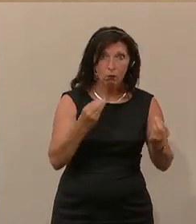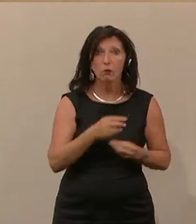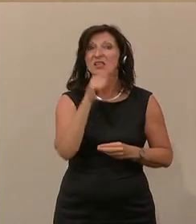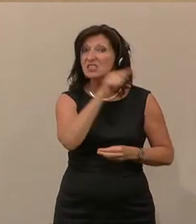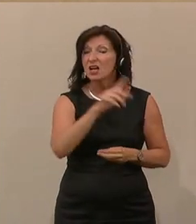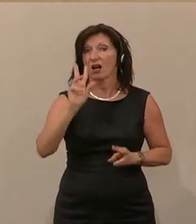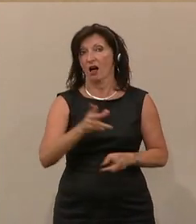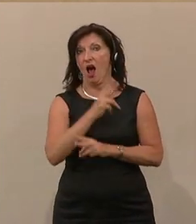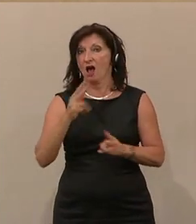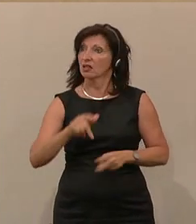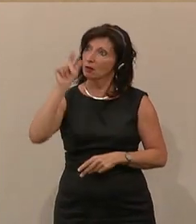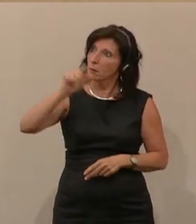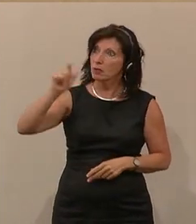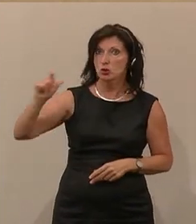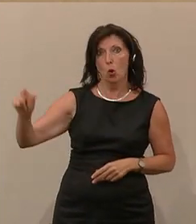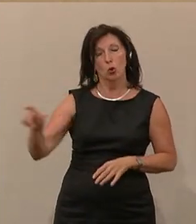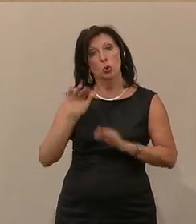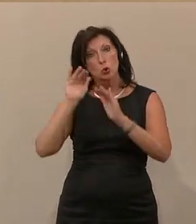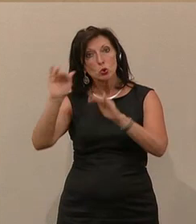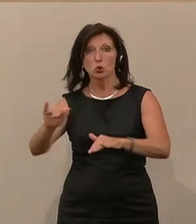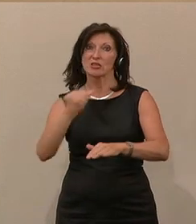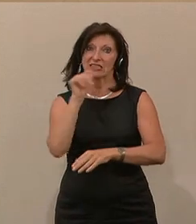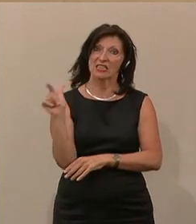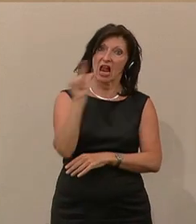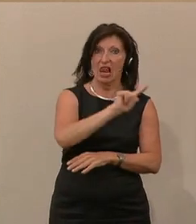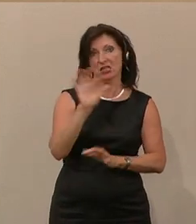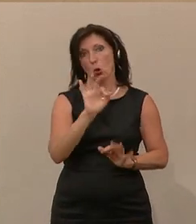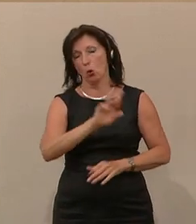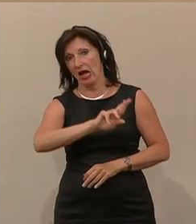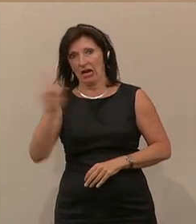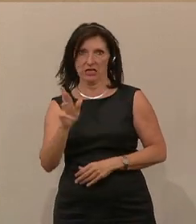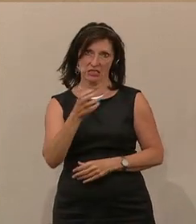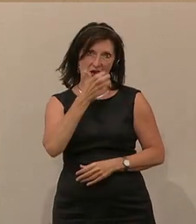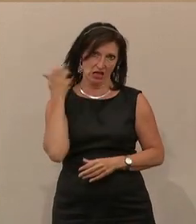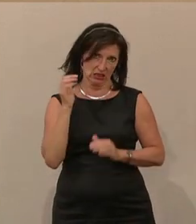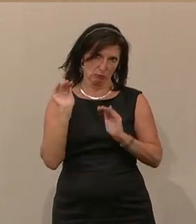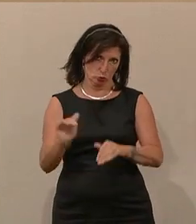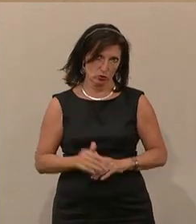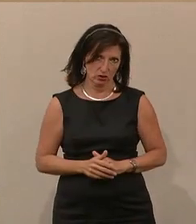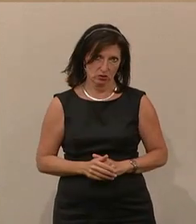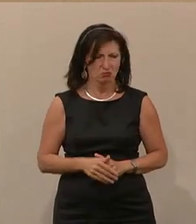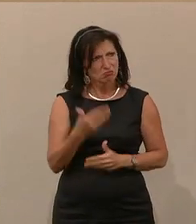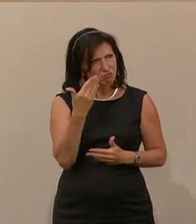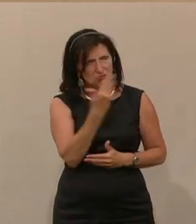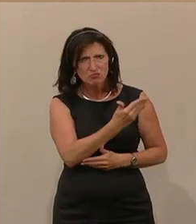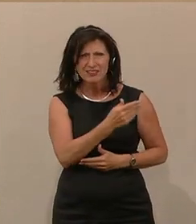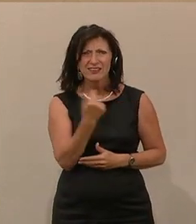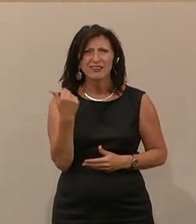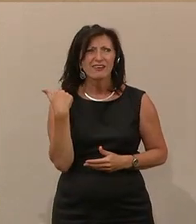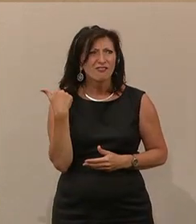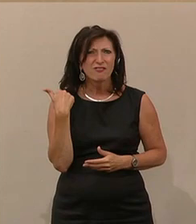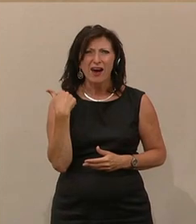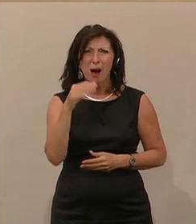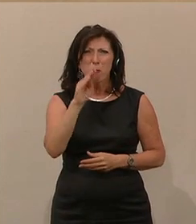rechtsextremen oder linksextremen übergriffen schützen können terminen minister sie haben einen überfall auf